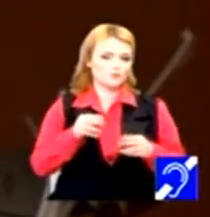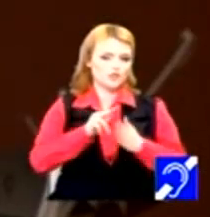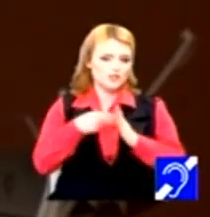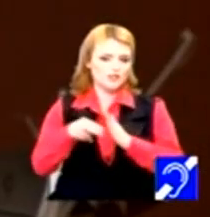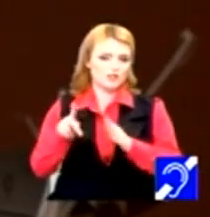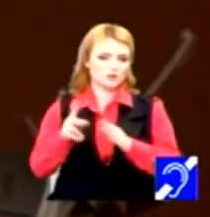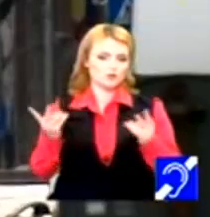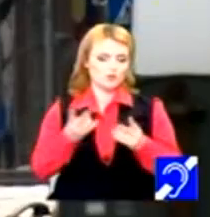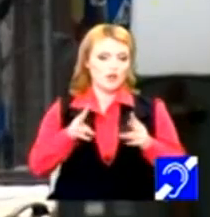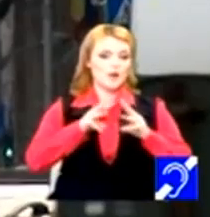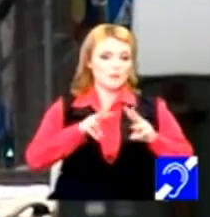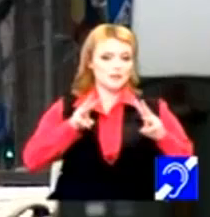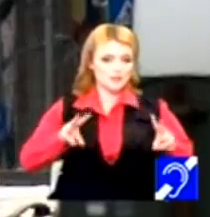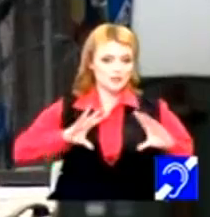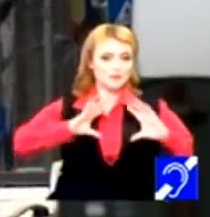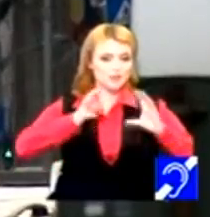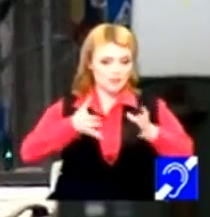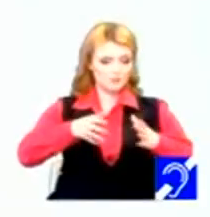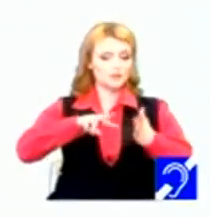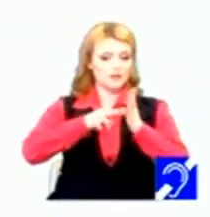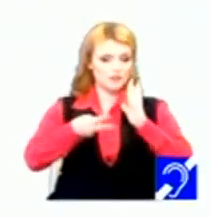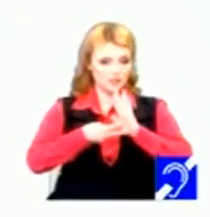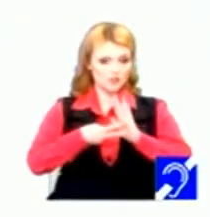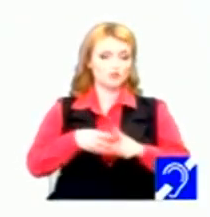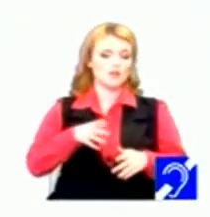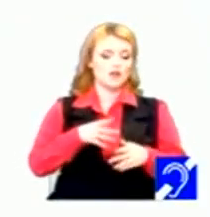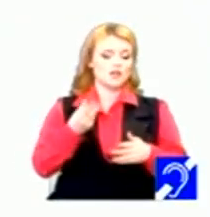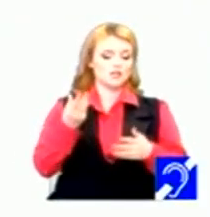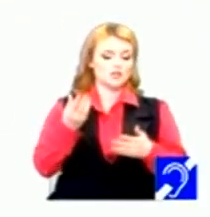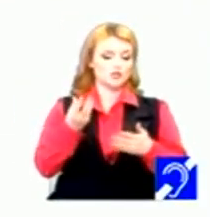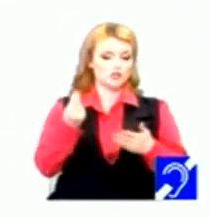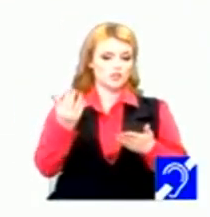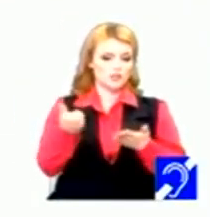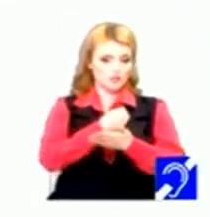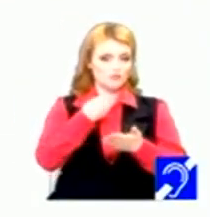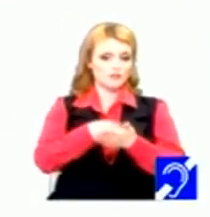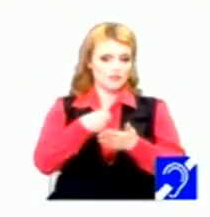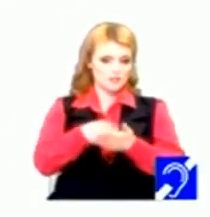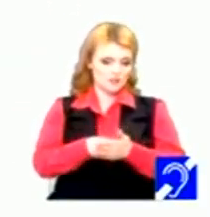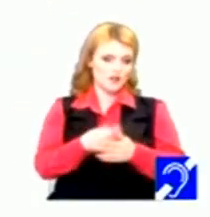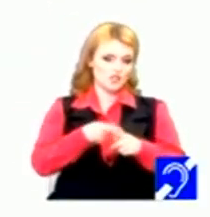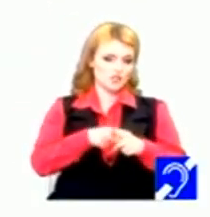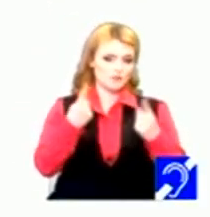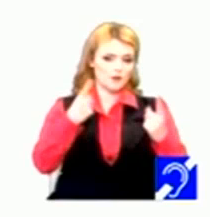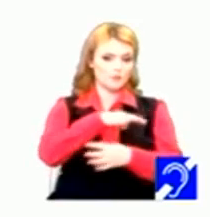primării. Ministerul Mediului intenționează să acorde finanțări și pentru reabilitarea și extinderea rețelelor electrice.